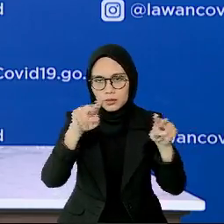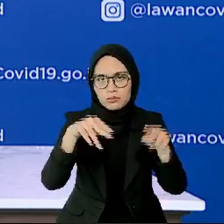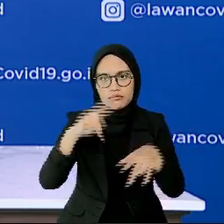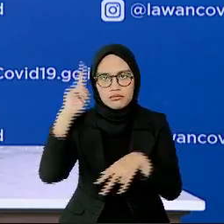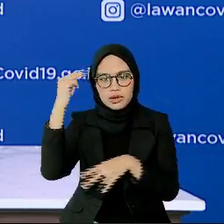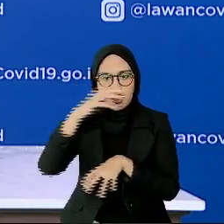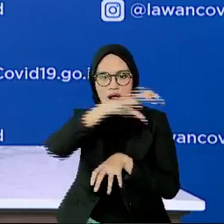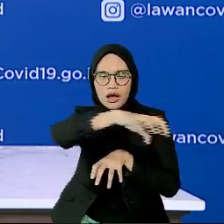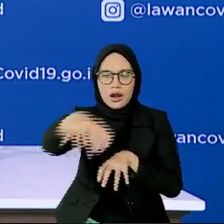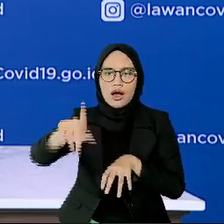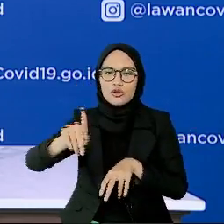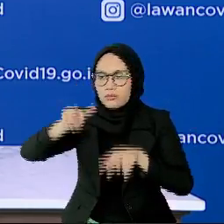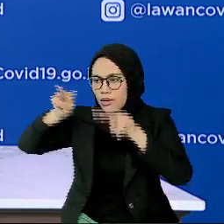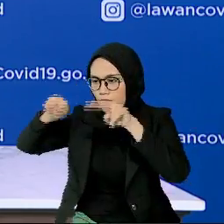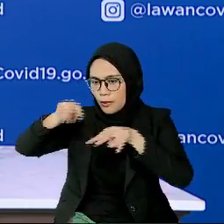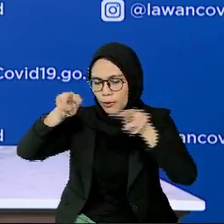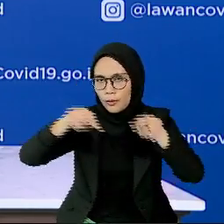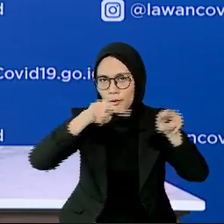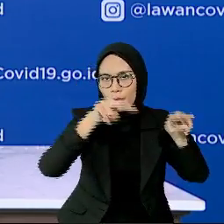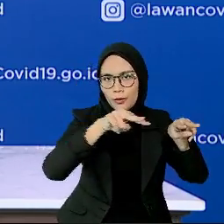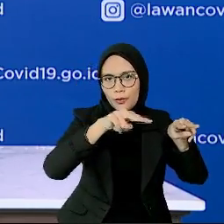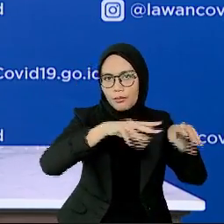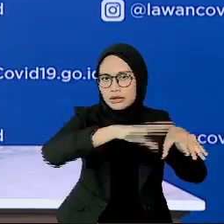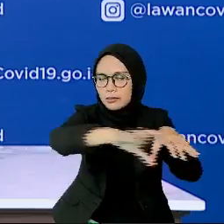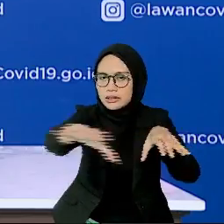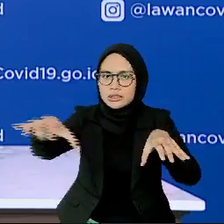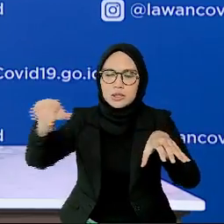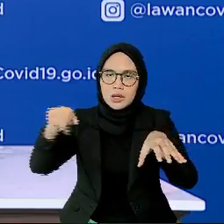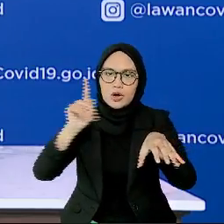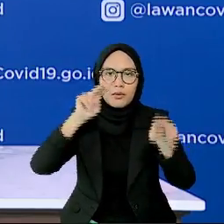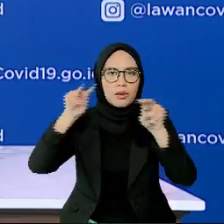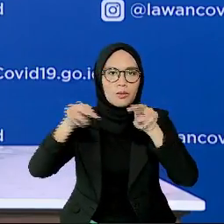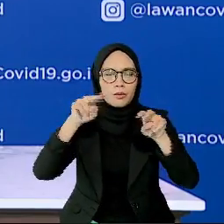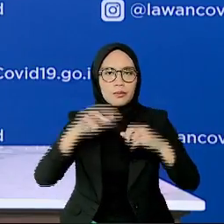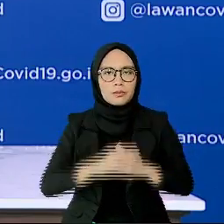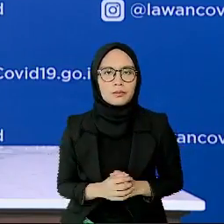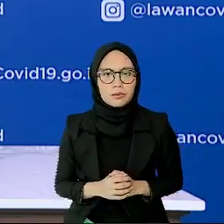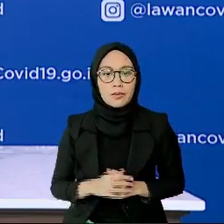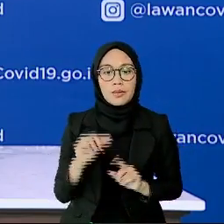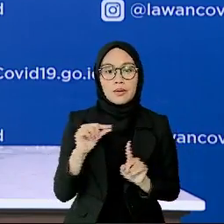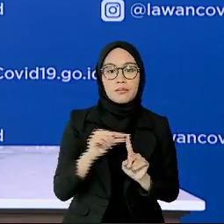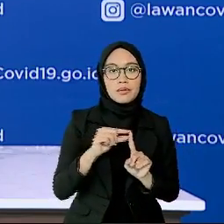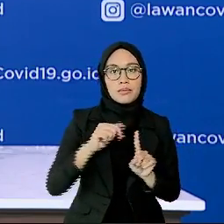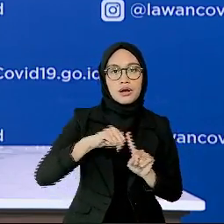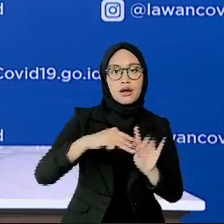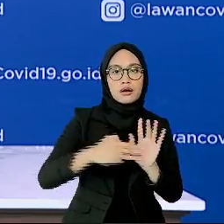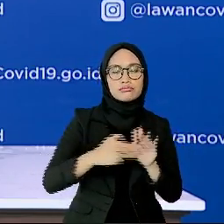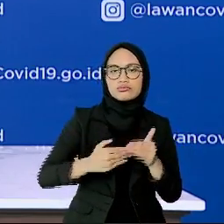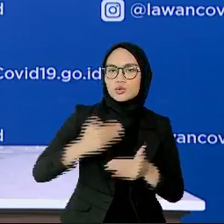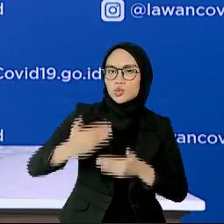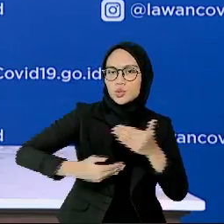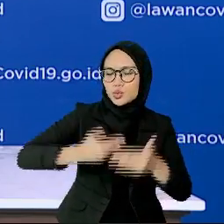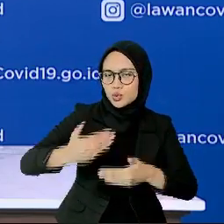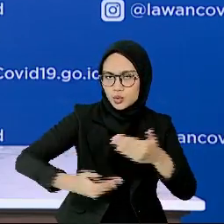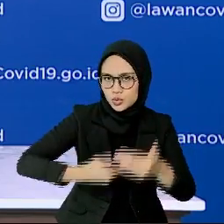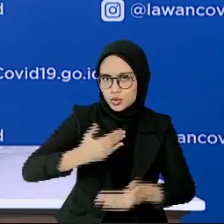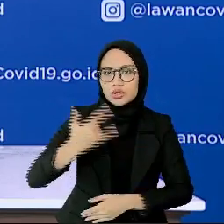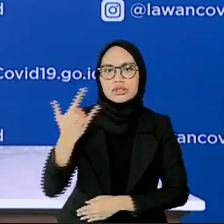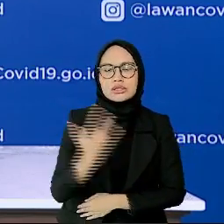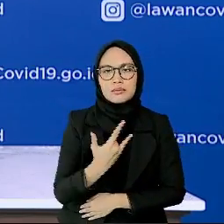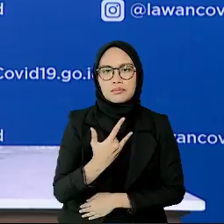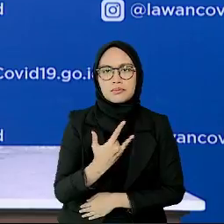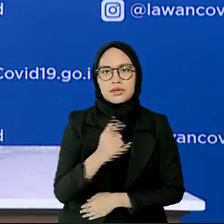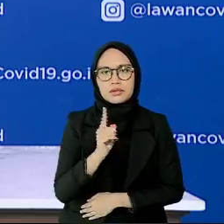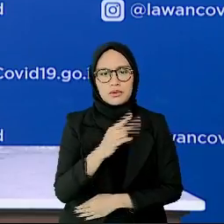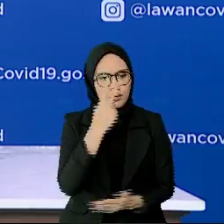tentang protokol kesehatan. Selain itu, PPKM akan terus dilakukan karena telah terbukti efektif